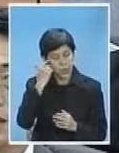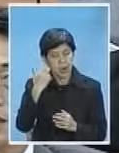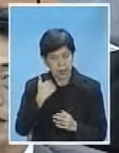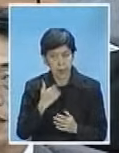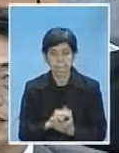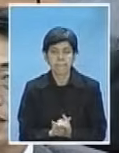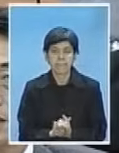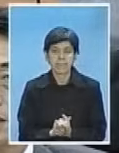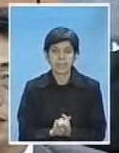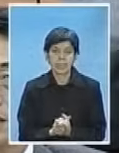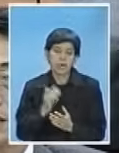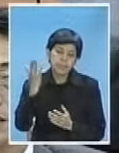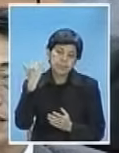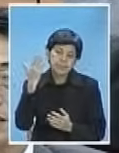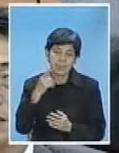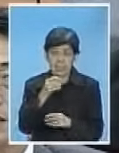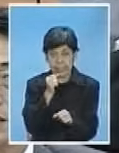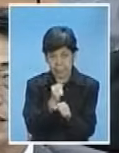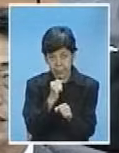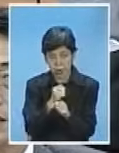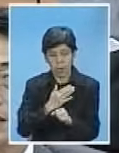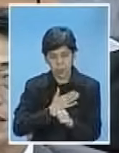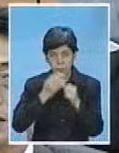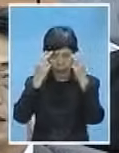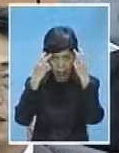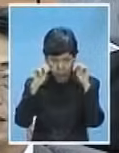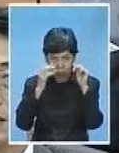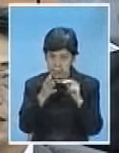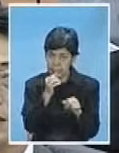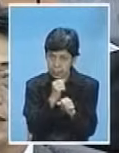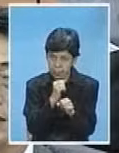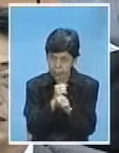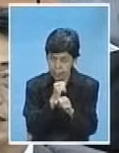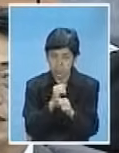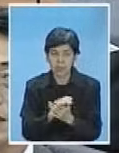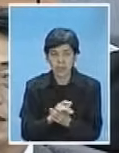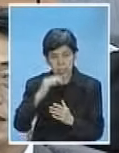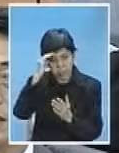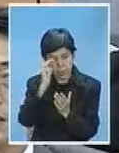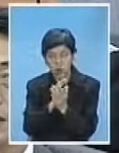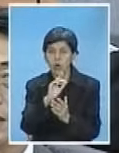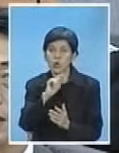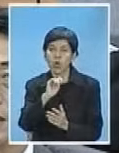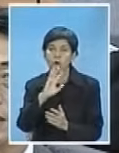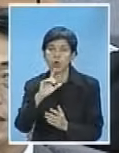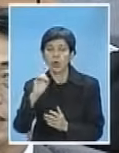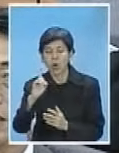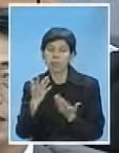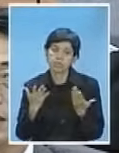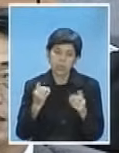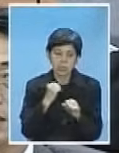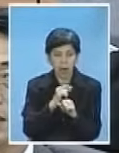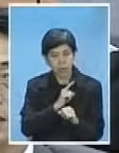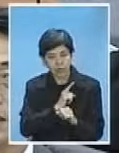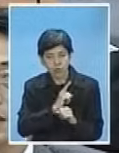ว่าช่วงที่ท่านทำงานผมเป็นนายกรัฐมนตรีนั้นท่านอยู่ต ำรวจตระเวนชายแดนแล้วก็ไม่เคยลงไป